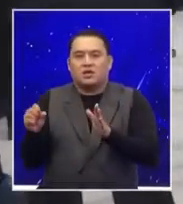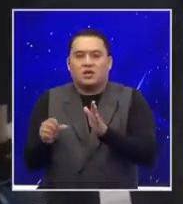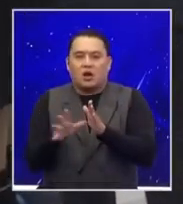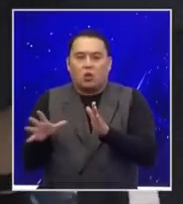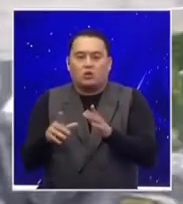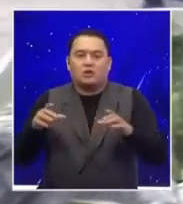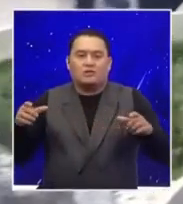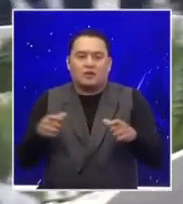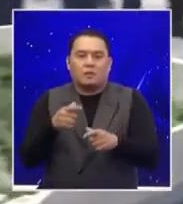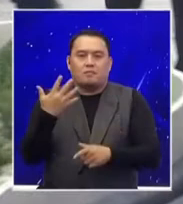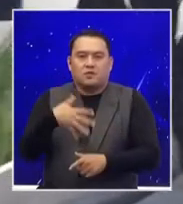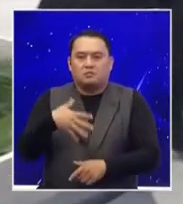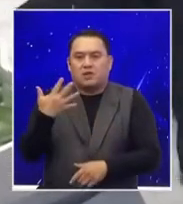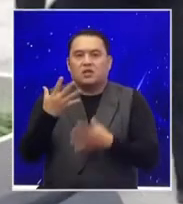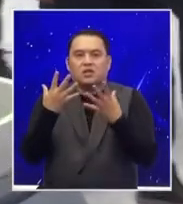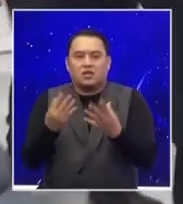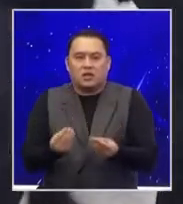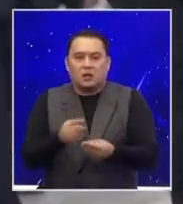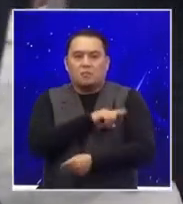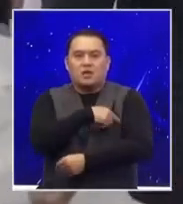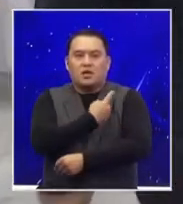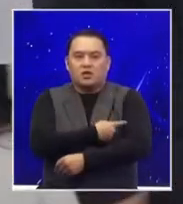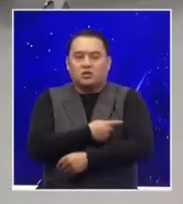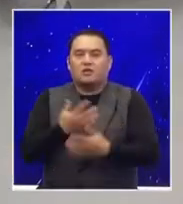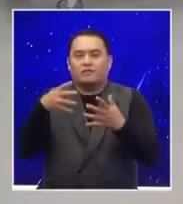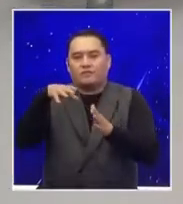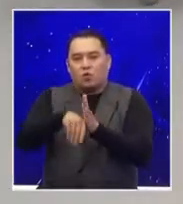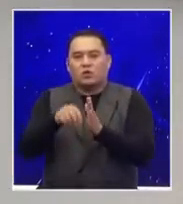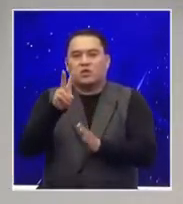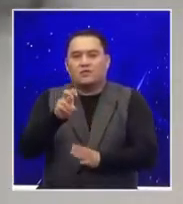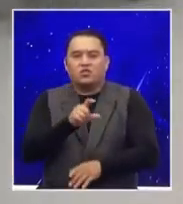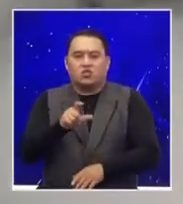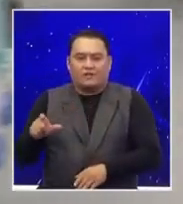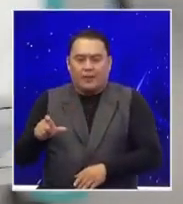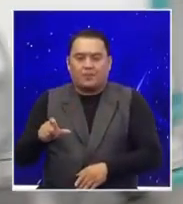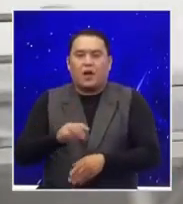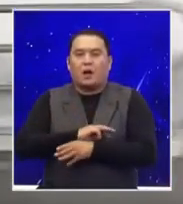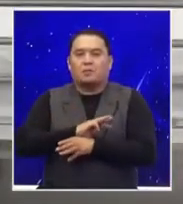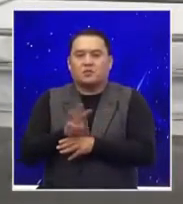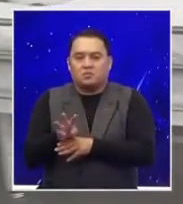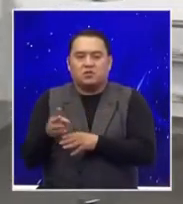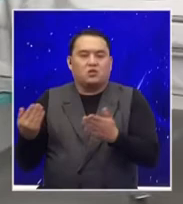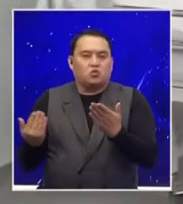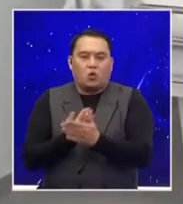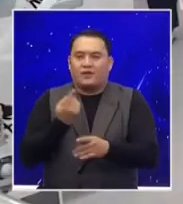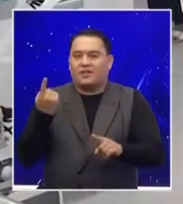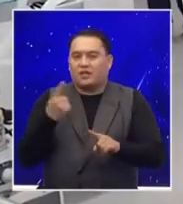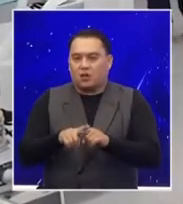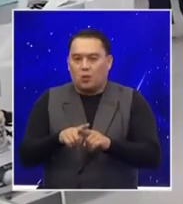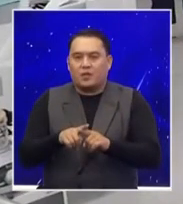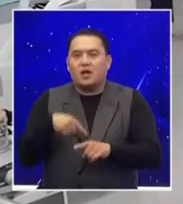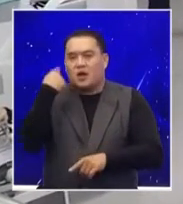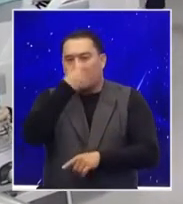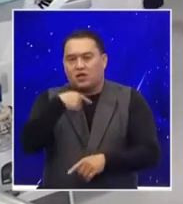короткие сроки – 55 дней. Медицинское учреждение рассчитано на 200 человек и оснащено самой передовой техникой. В этом смог